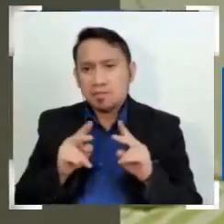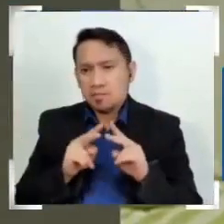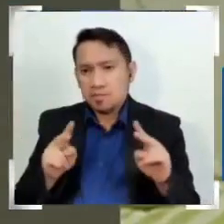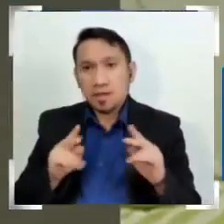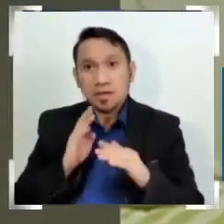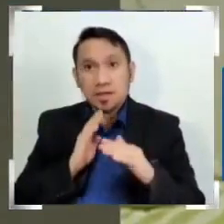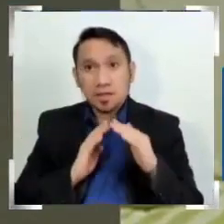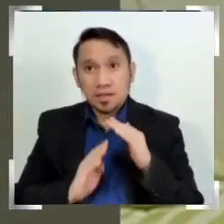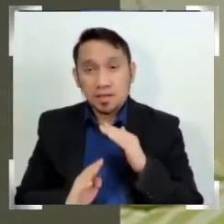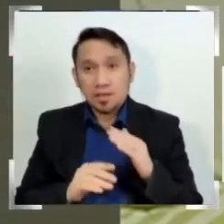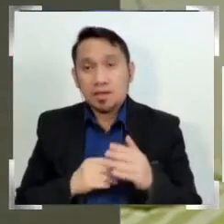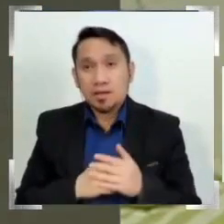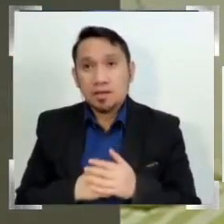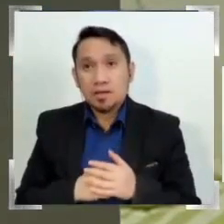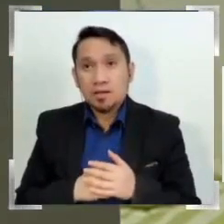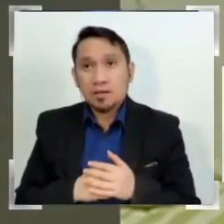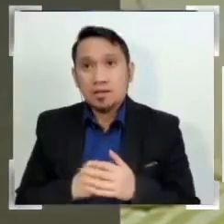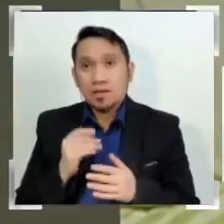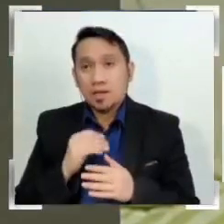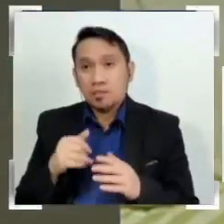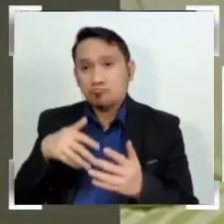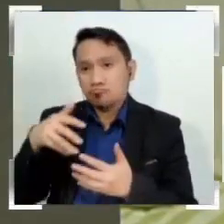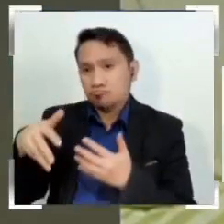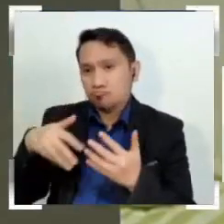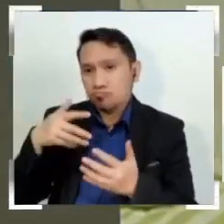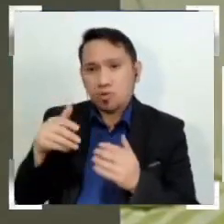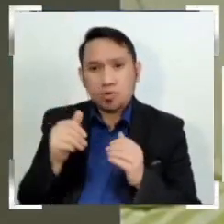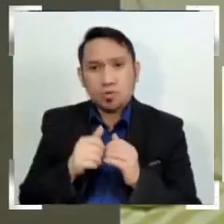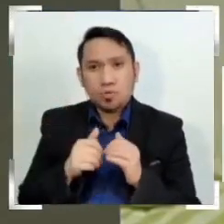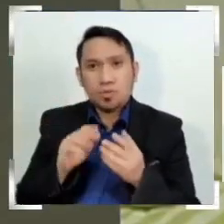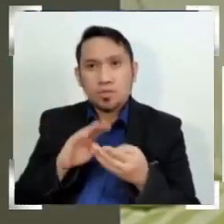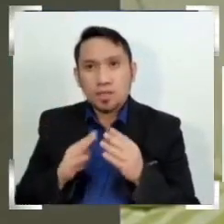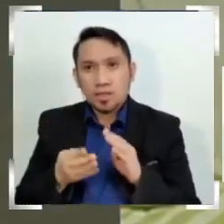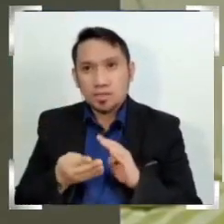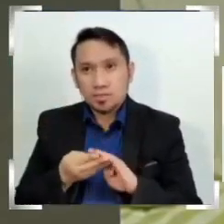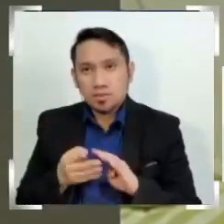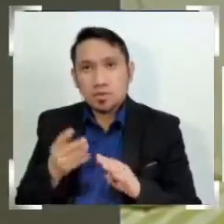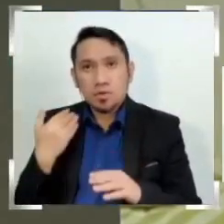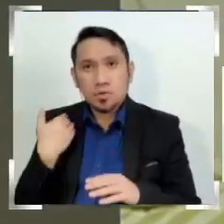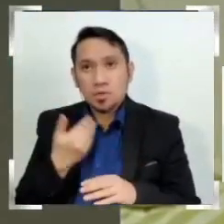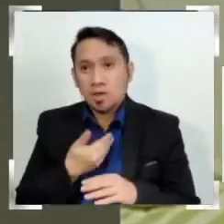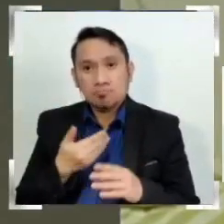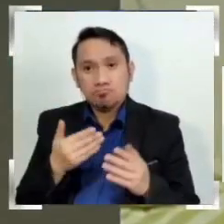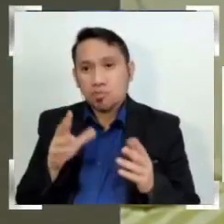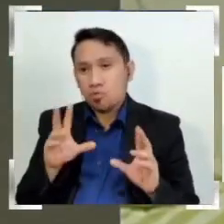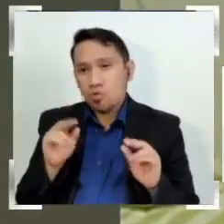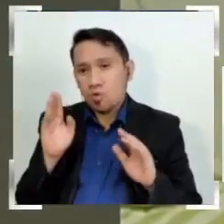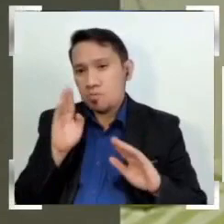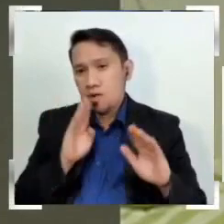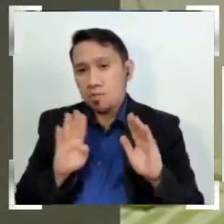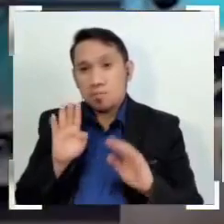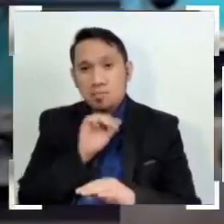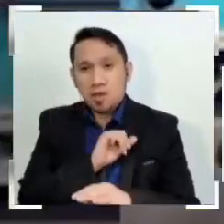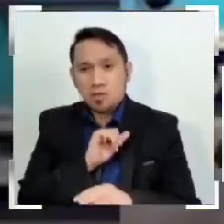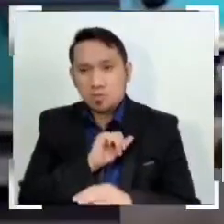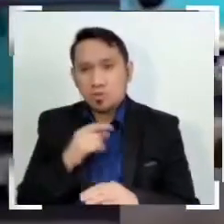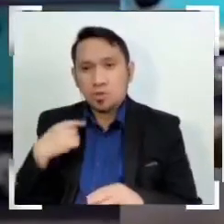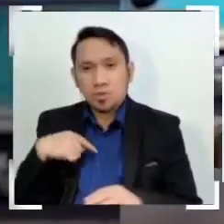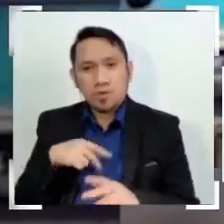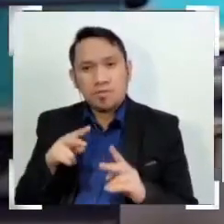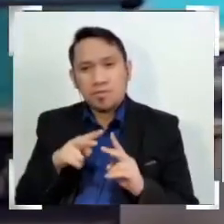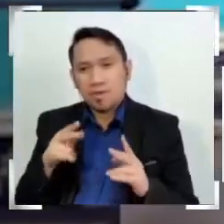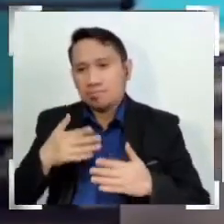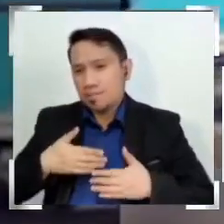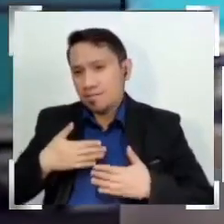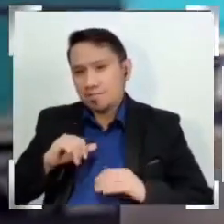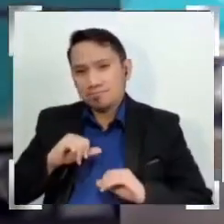his classmates and his friends easily. So we have no problem with Noel. We are so proud of him. Maliban